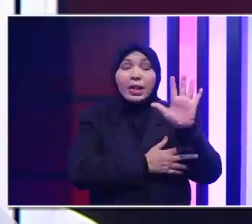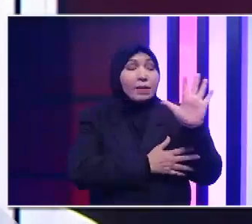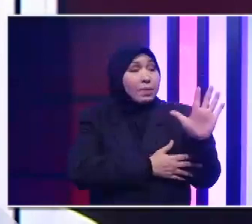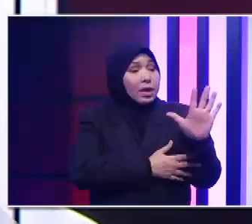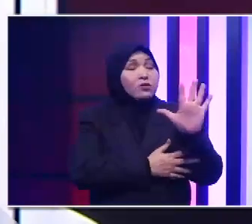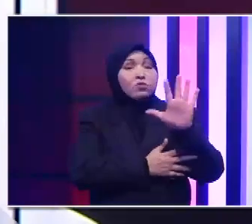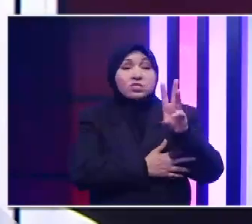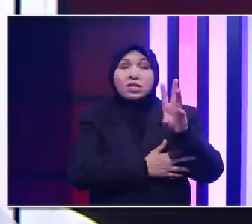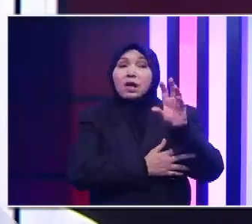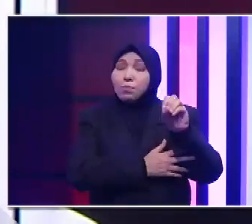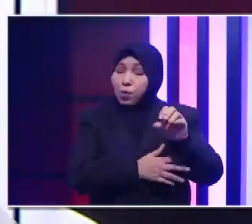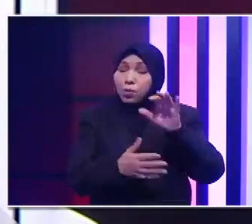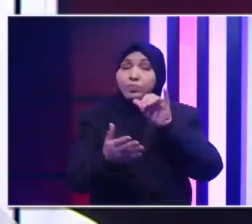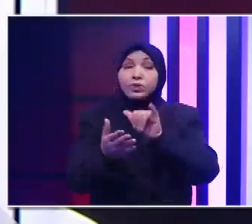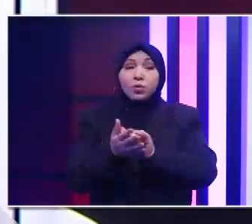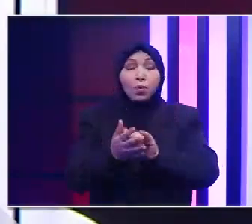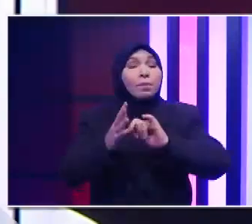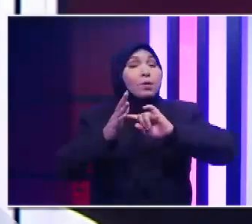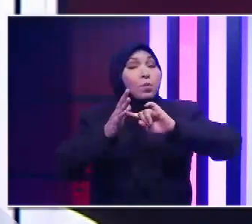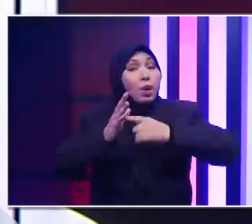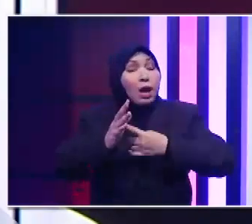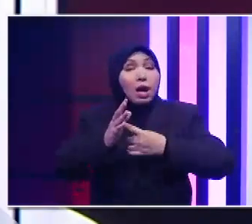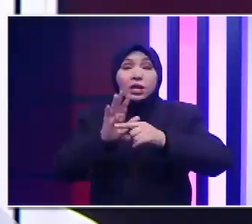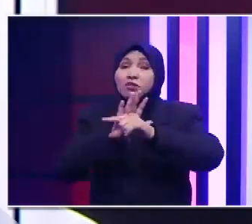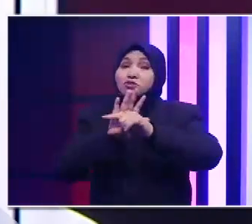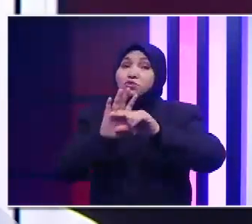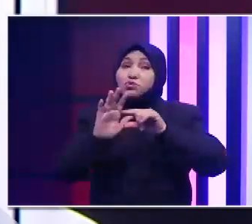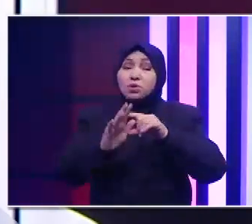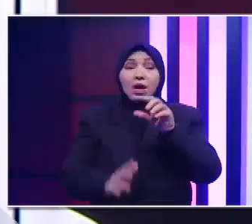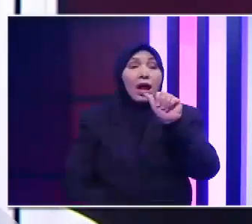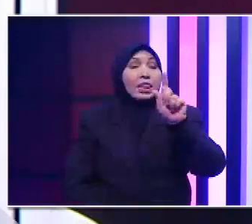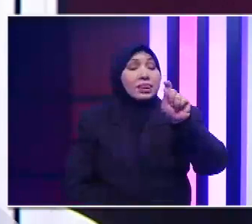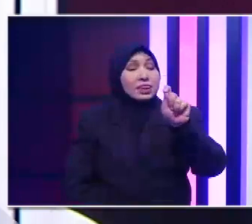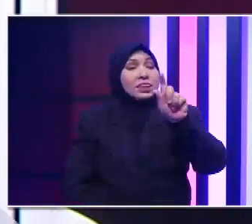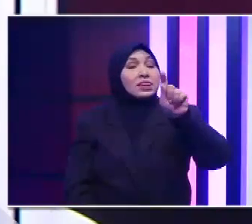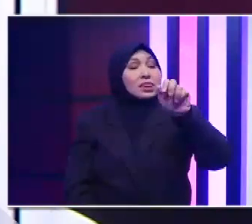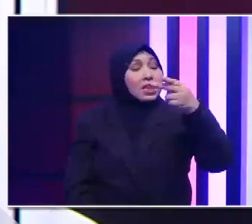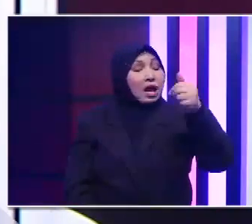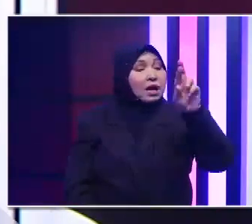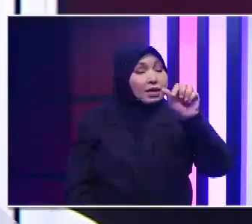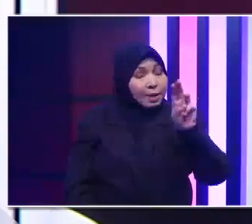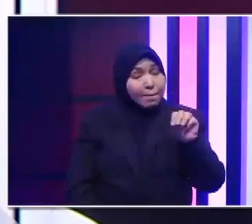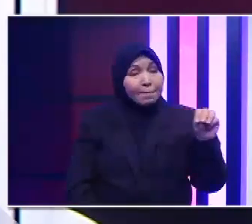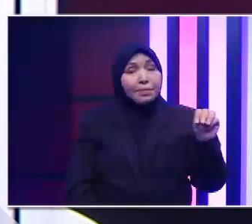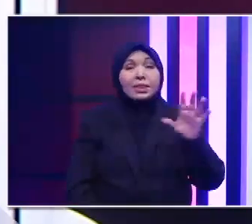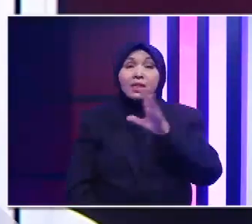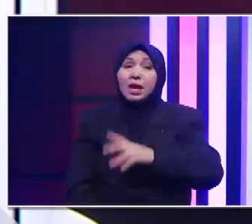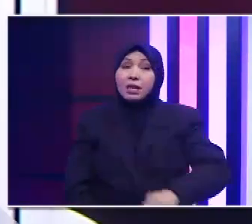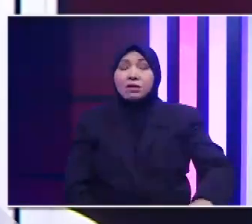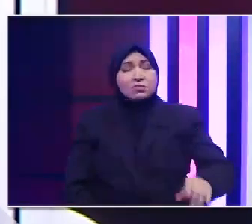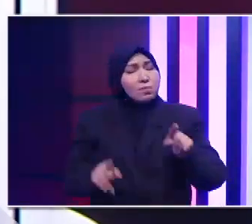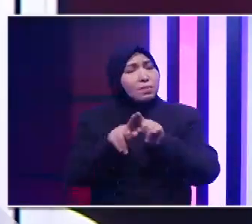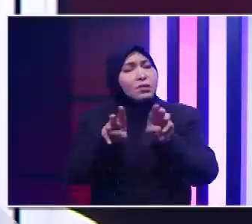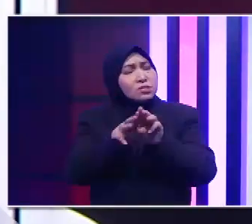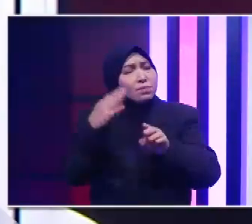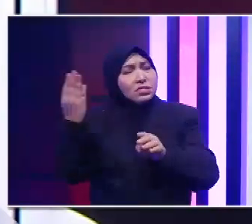560 yaitu permulaan surah at-tahrim permulaan Surah at-tahrim dan seperti biasa